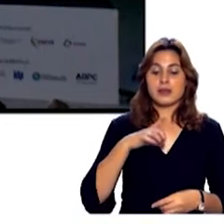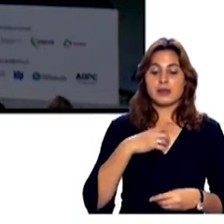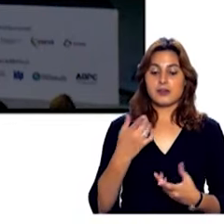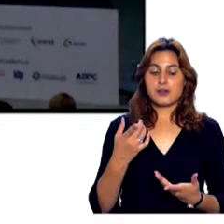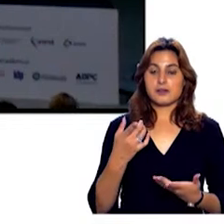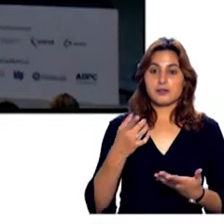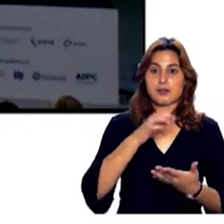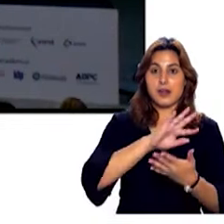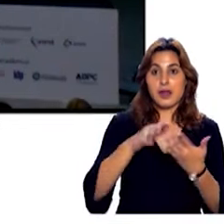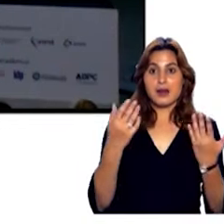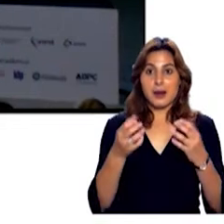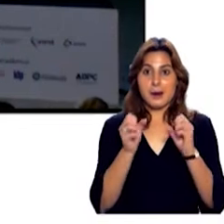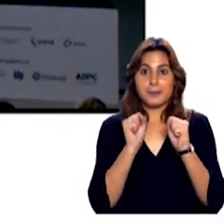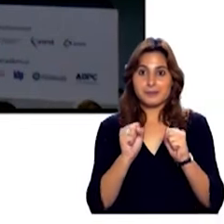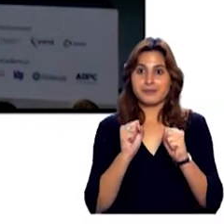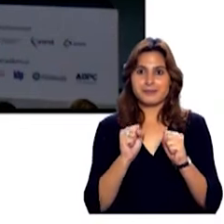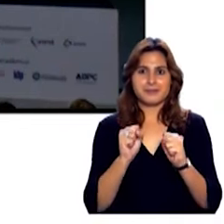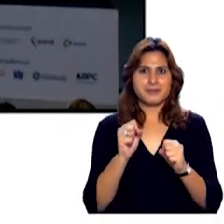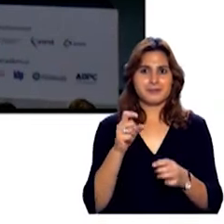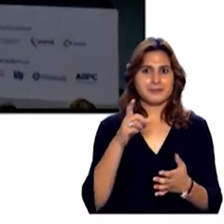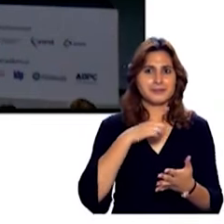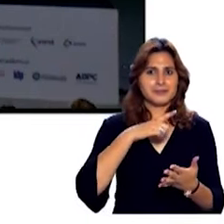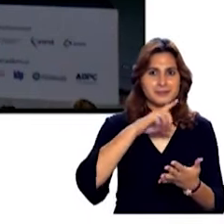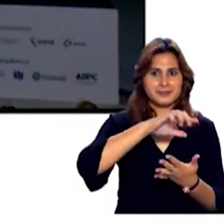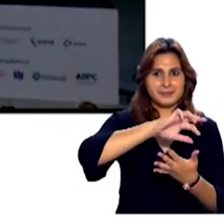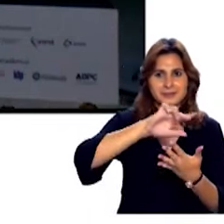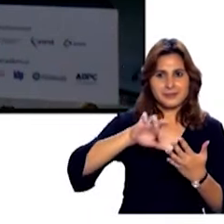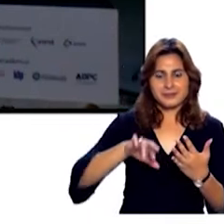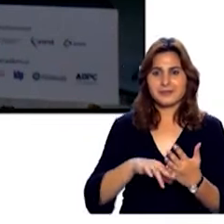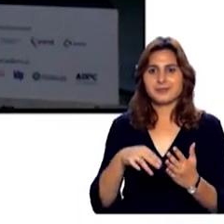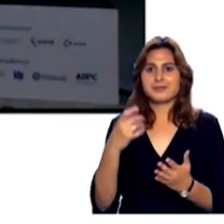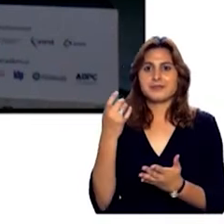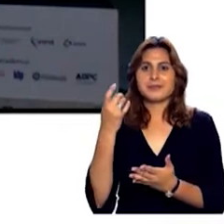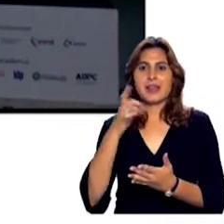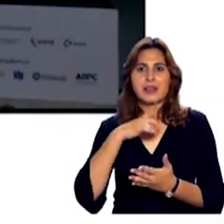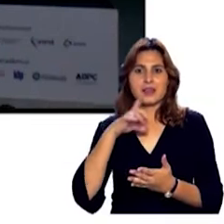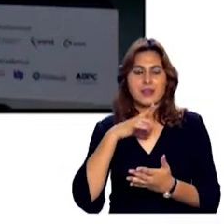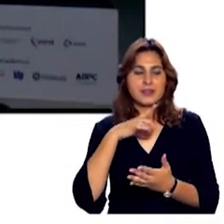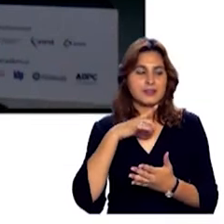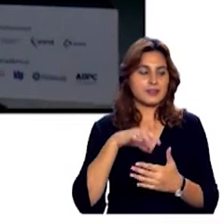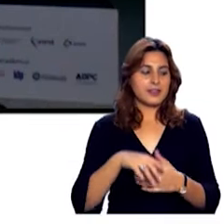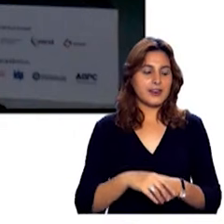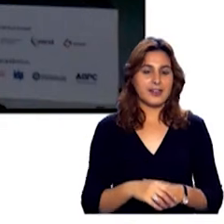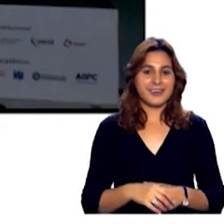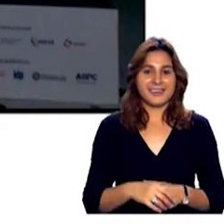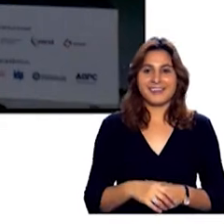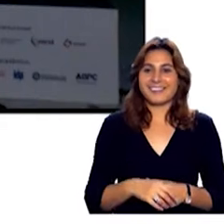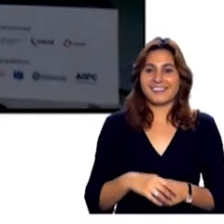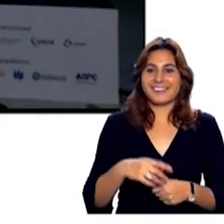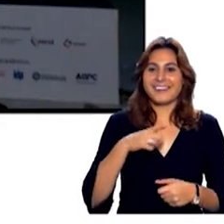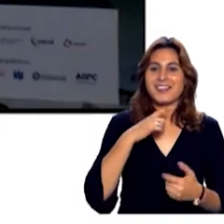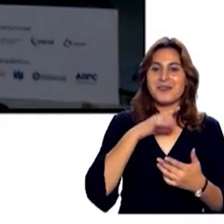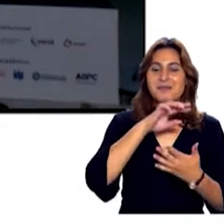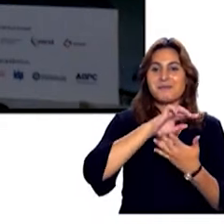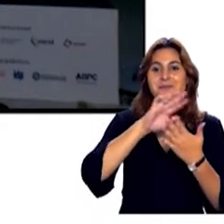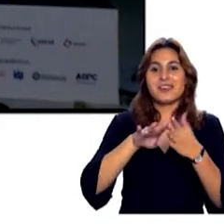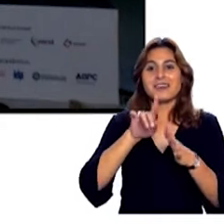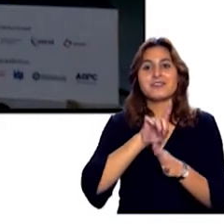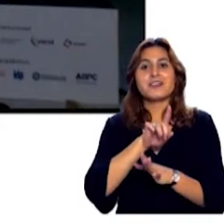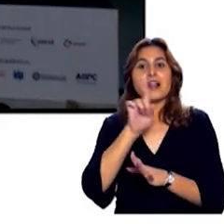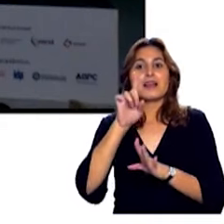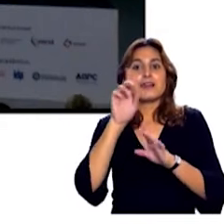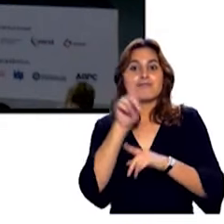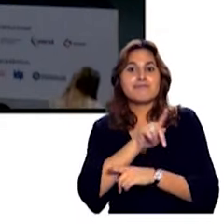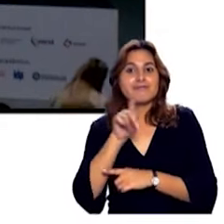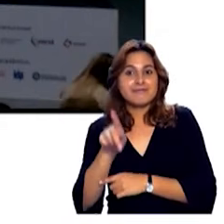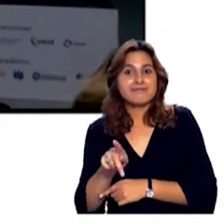sostanziale Siano le funzioni attuali Della corte di cassazione italiana del resto già Il Professor Elio